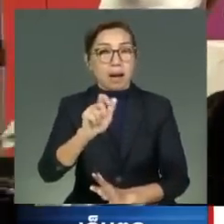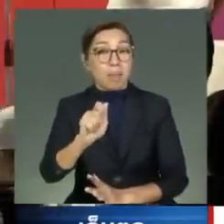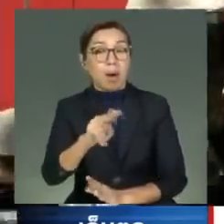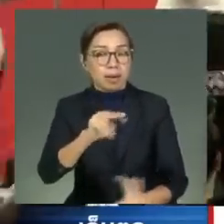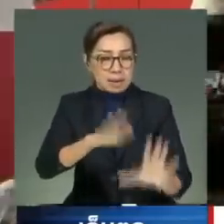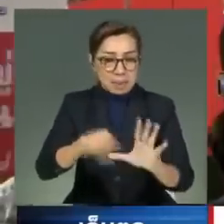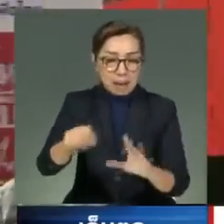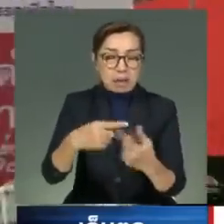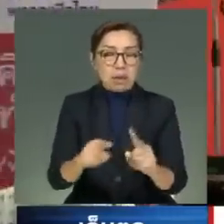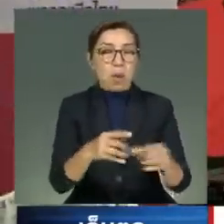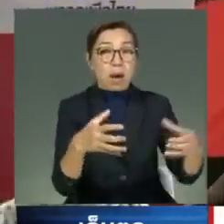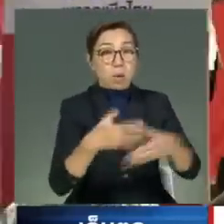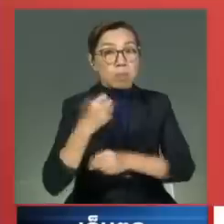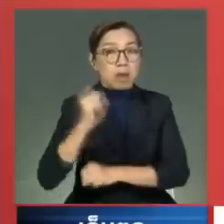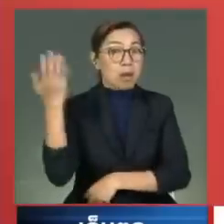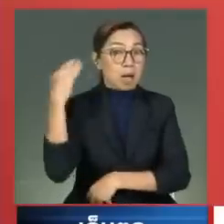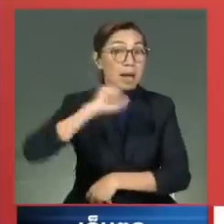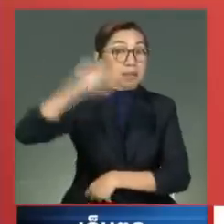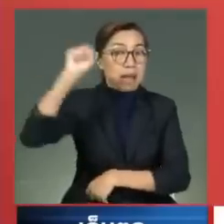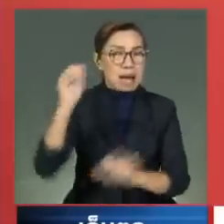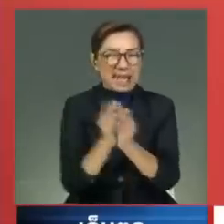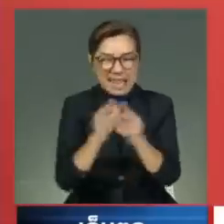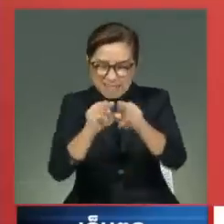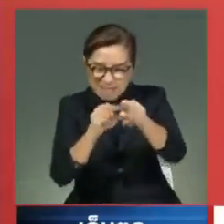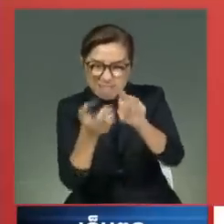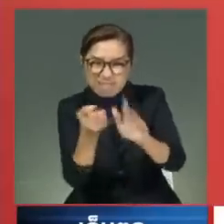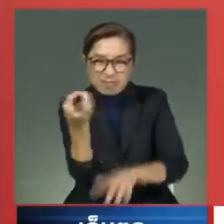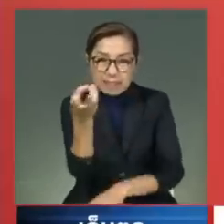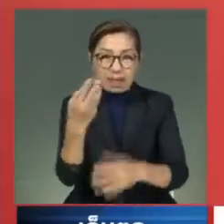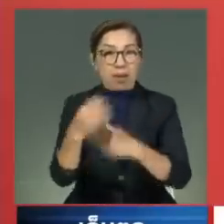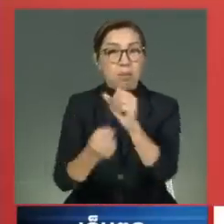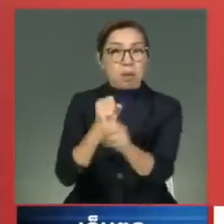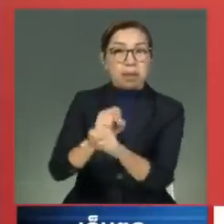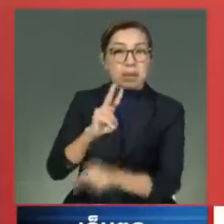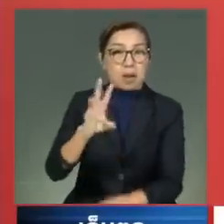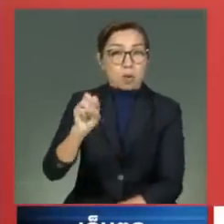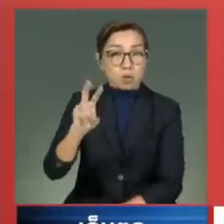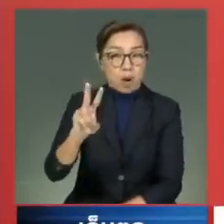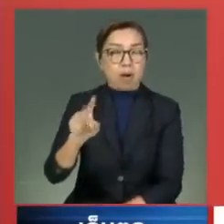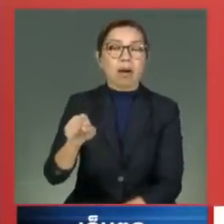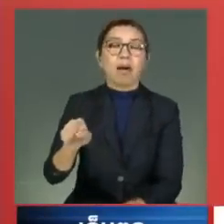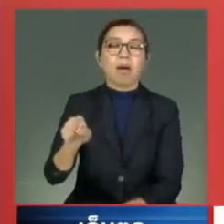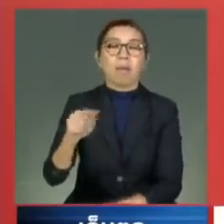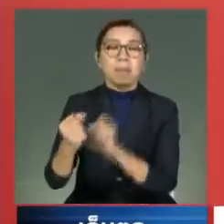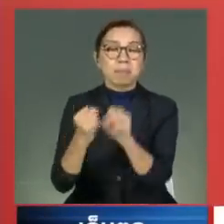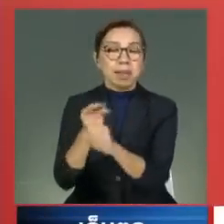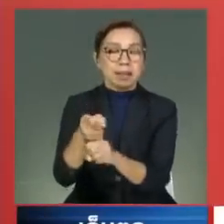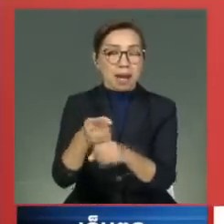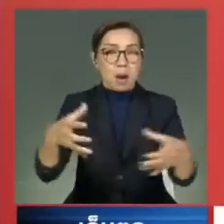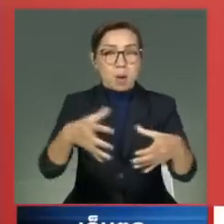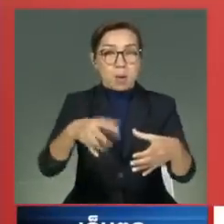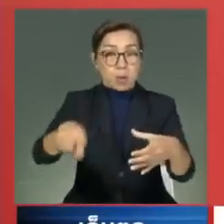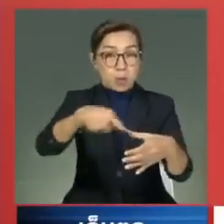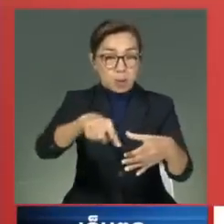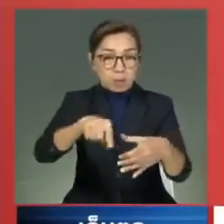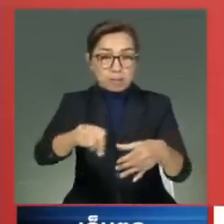ฝั่งของประชาธิปัตย์แต่ว่าแพ้ไปแบบฉิวเฉียดนะครับจนกระทั่งปี 62ครับก็ถือว่าเป็นปีที่มองกันว่าเขตนี้เป็นการ